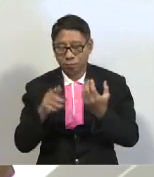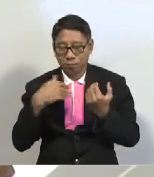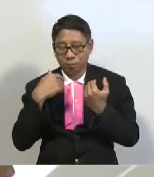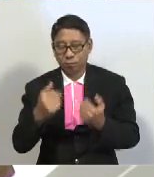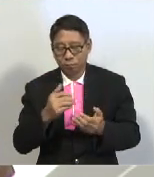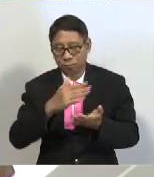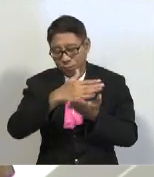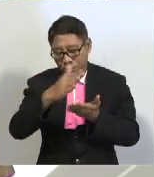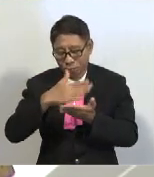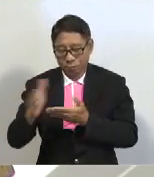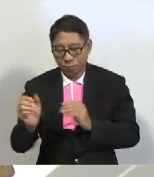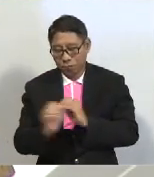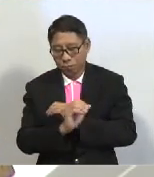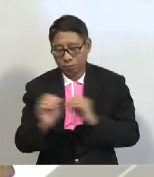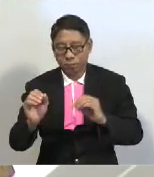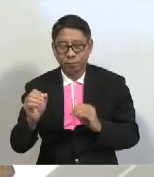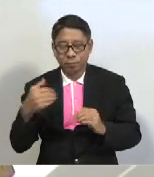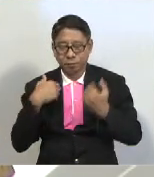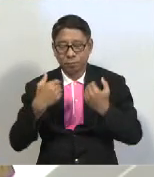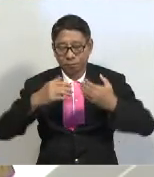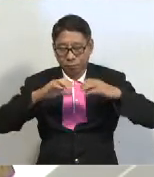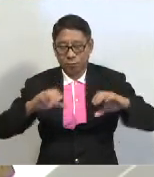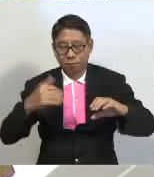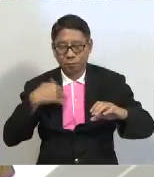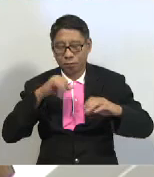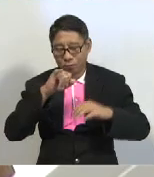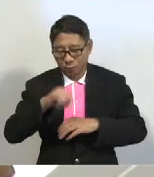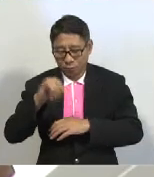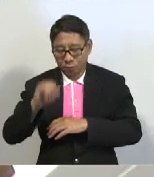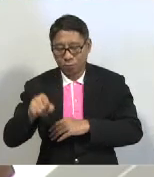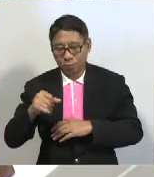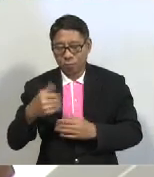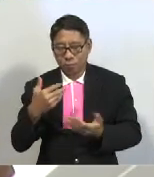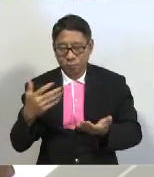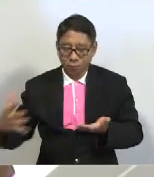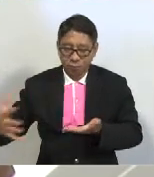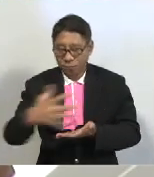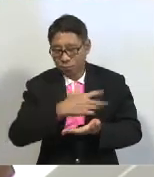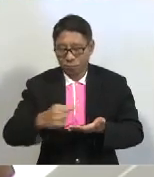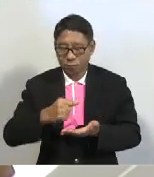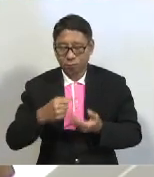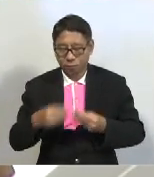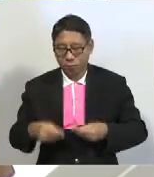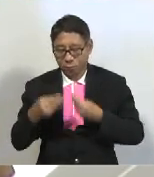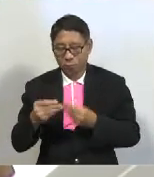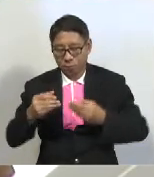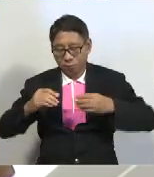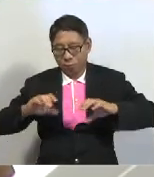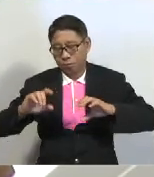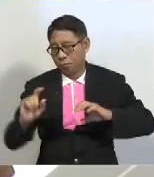ได้รับจัดสรรรัฐมีความจำเป็นอย่างยิ่งที่จะต้องยึดคืนหลวงอย่างเดียว